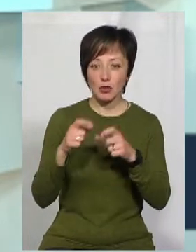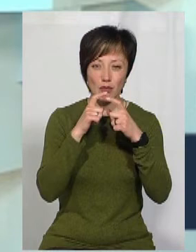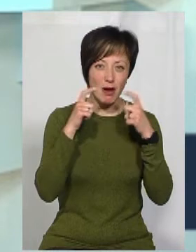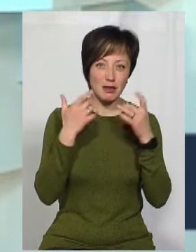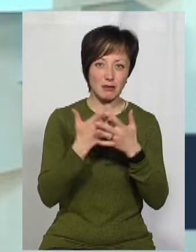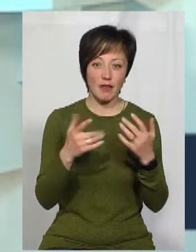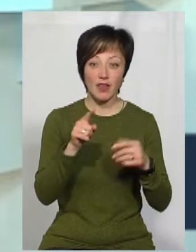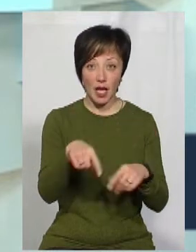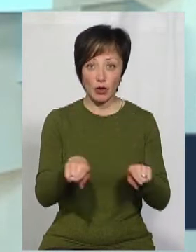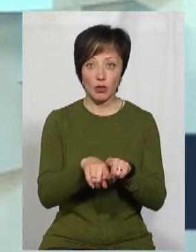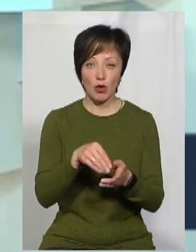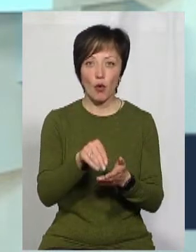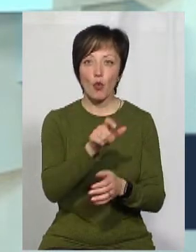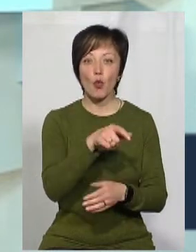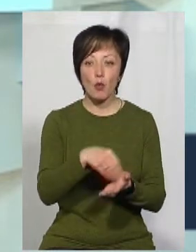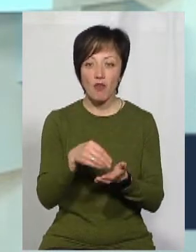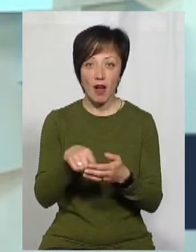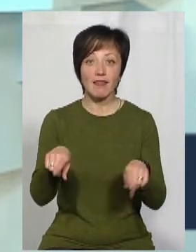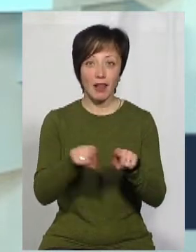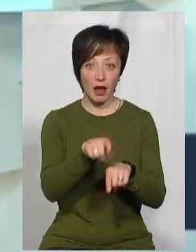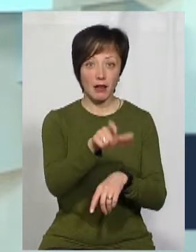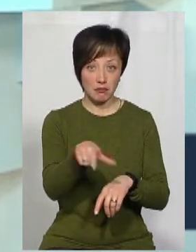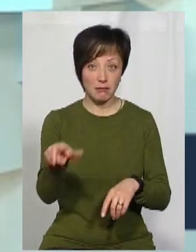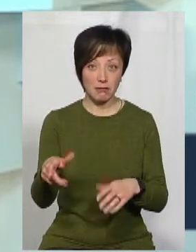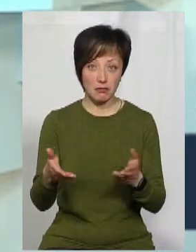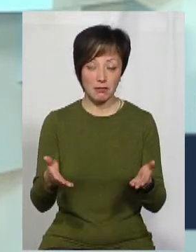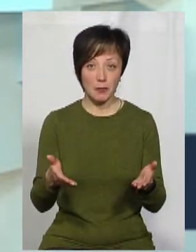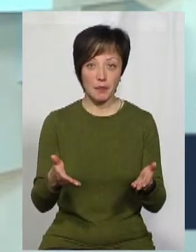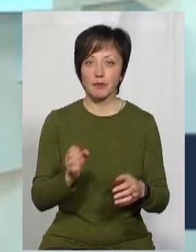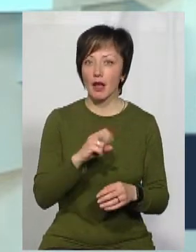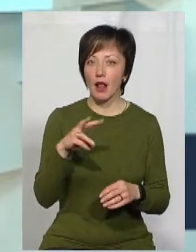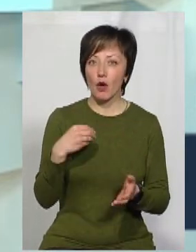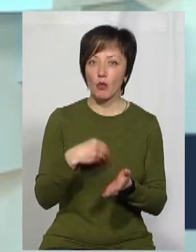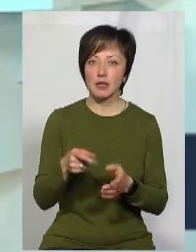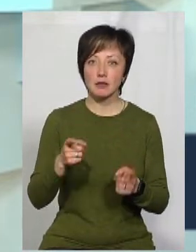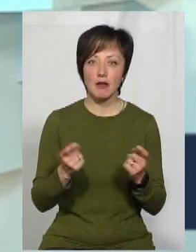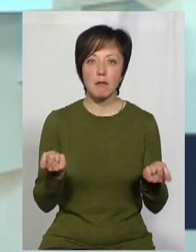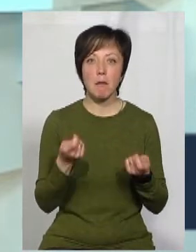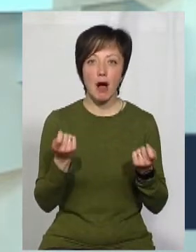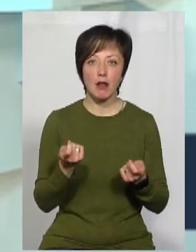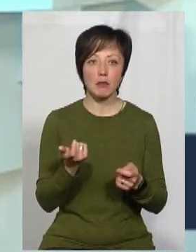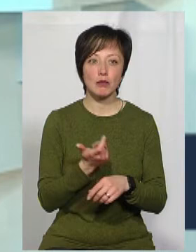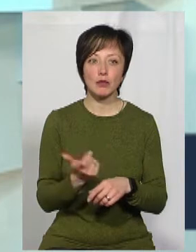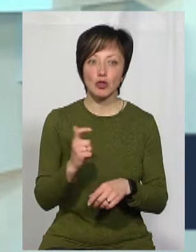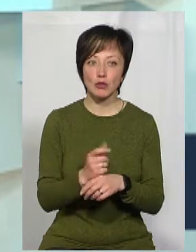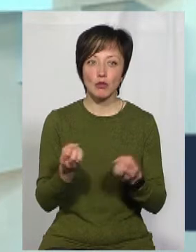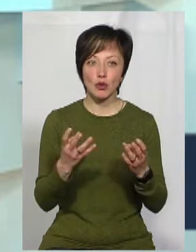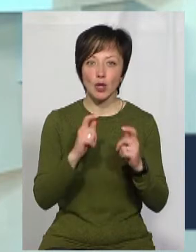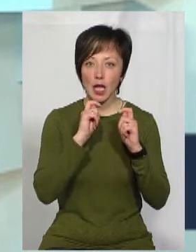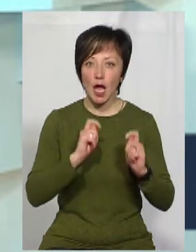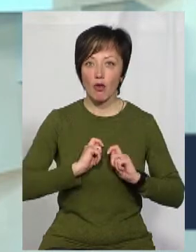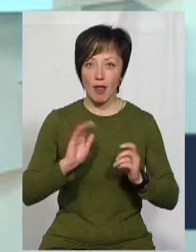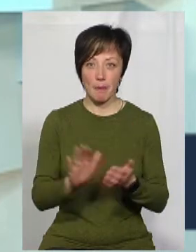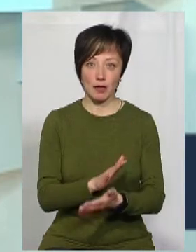людей. Ми коли купували, то ми саме в таких і купували. Ну, але ми купували насправді дуже мало, тому що нам більшості просто